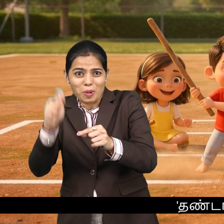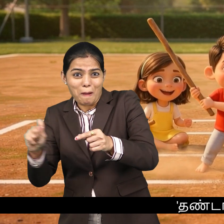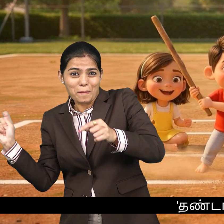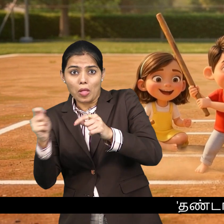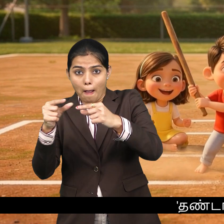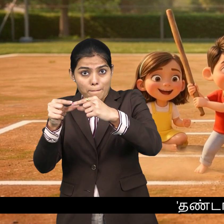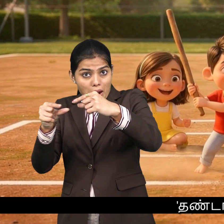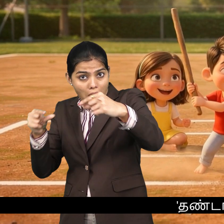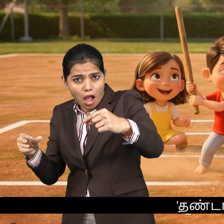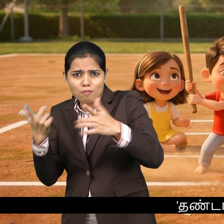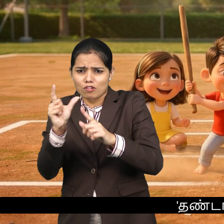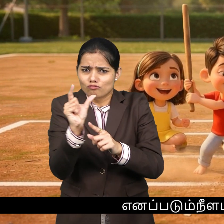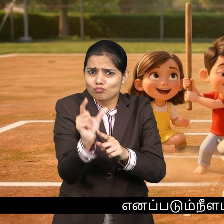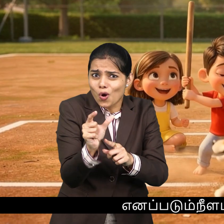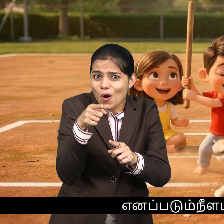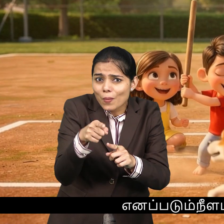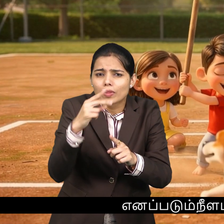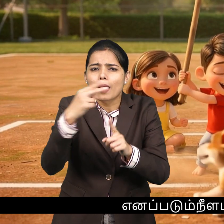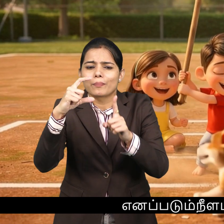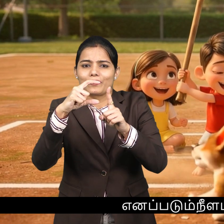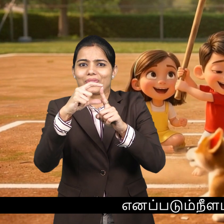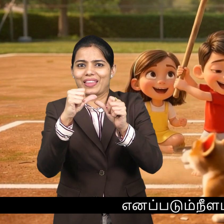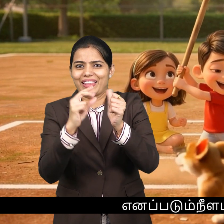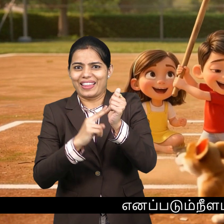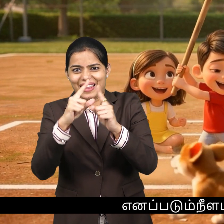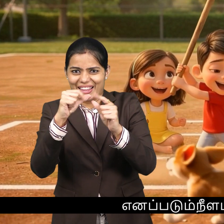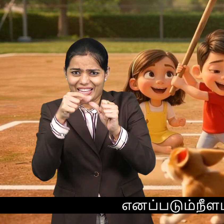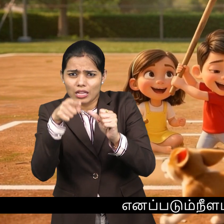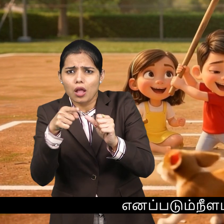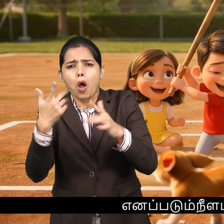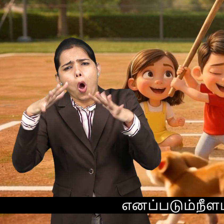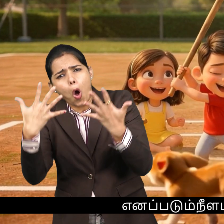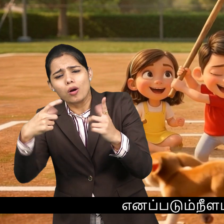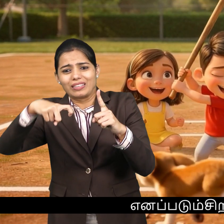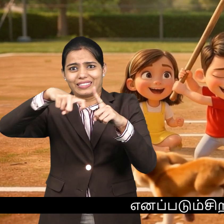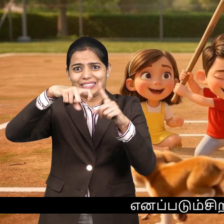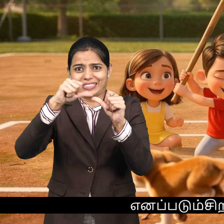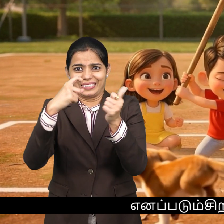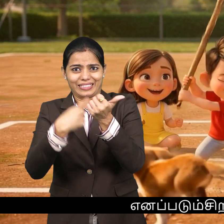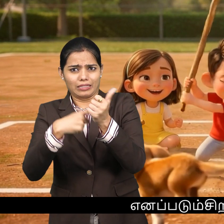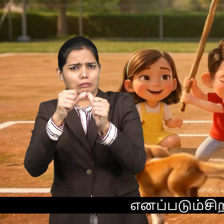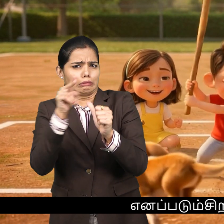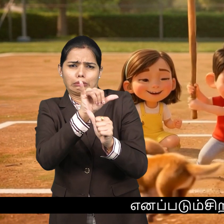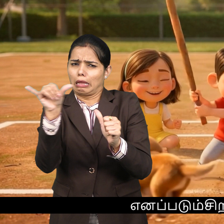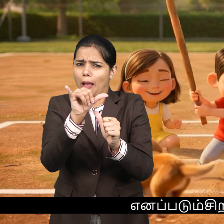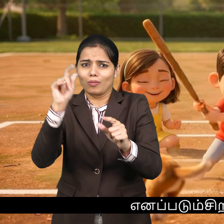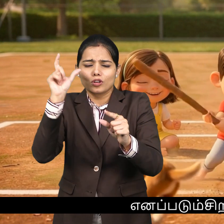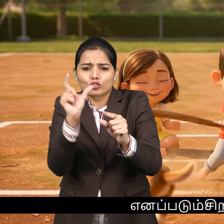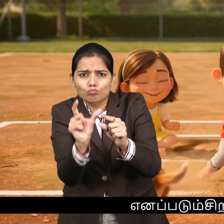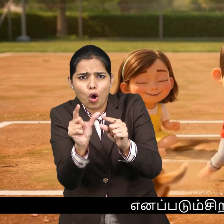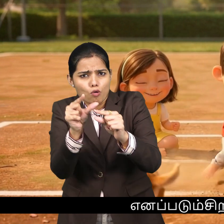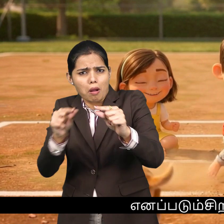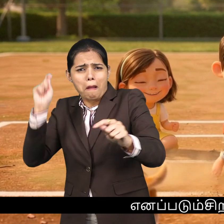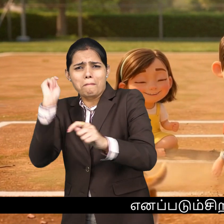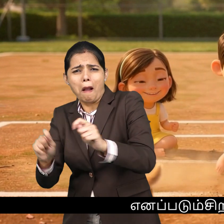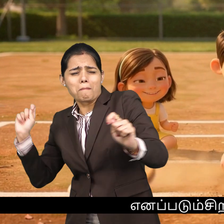தாண்டா அல்லது கர்ரா எனப்படும் நீளமான குச்சி மற்றும் கிட்டி அல்லது பில்லா எனப்படும்